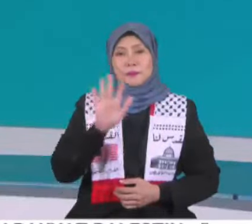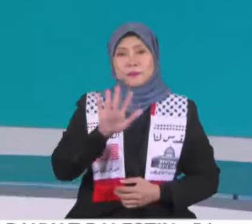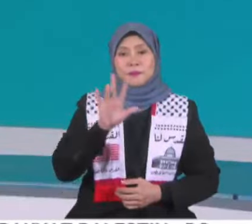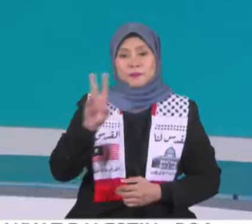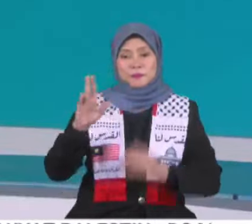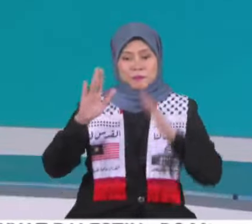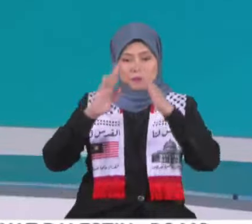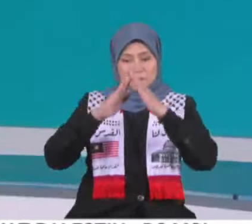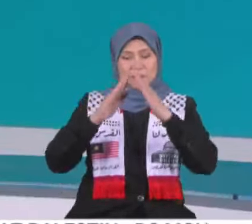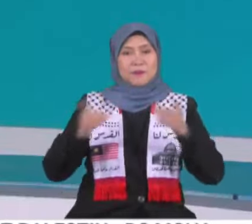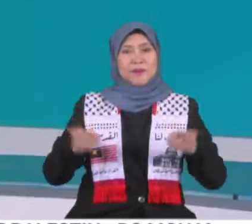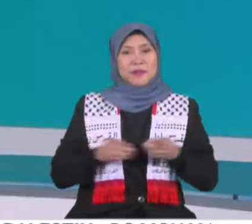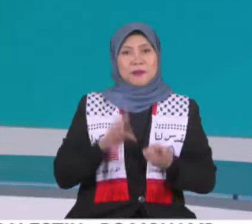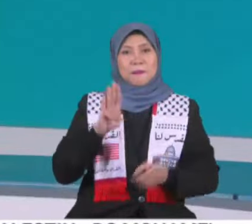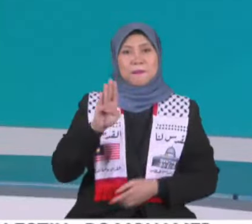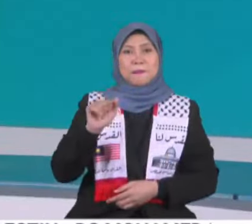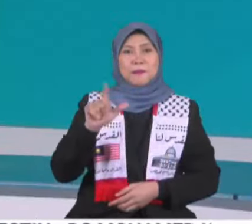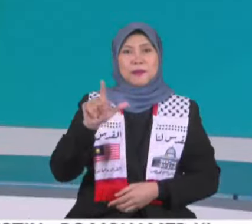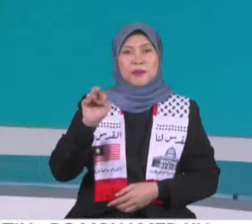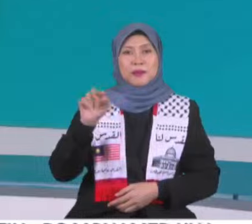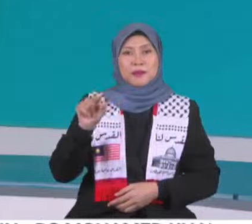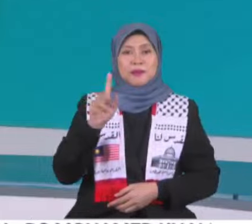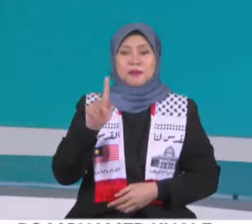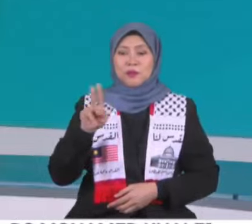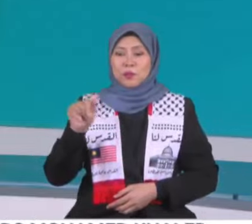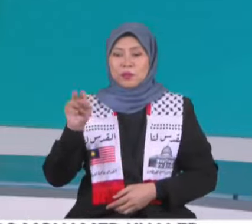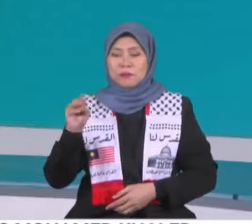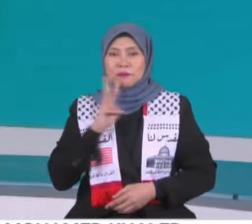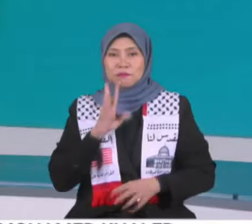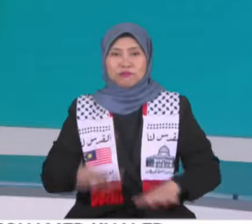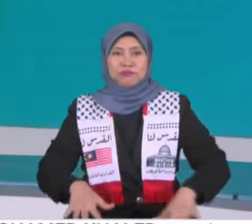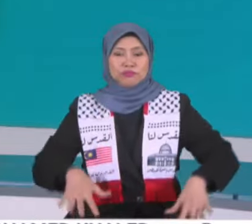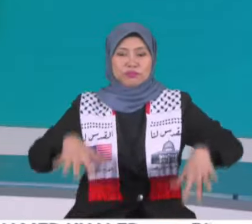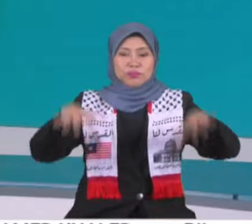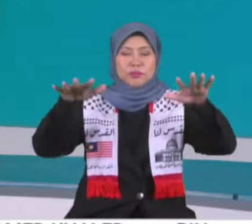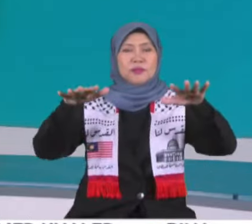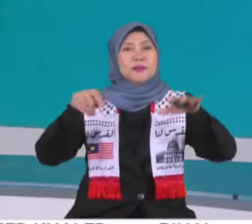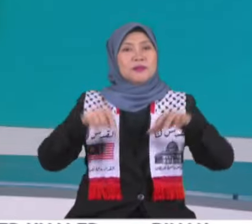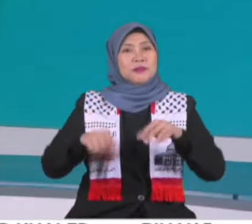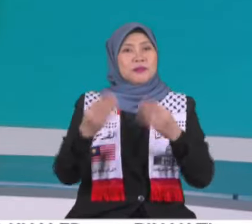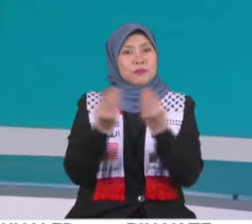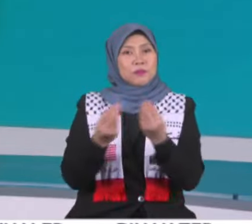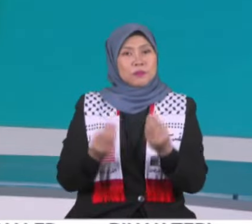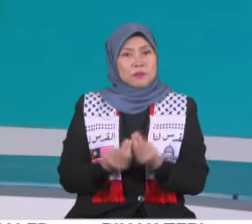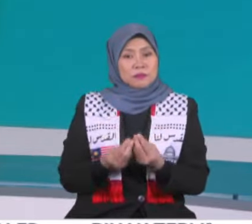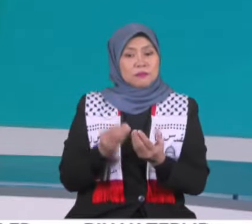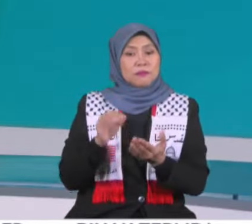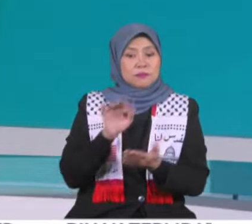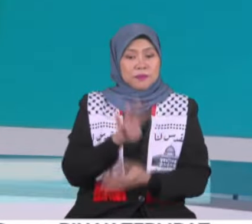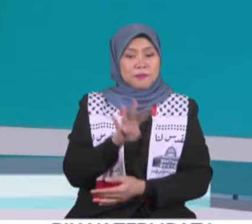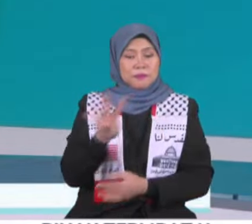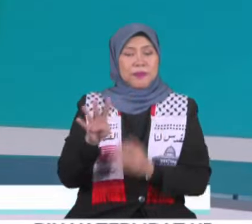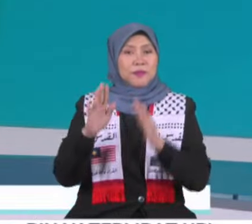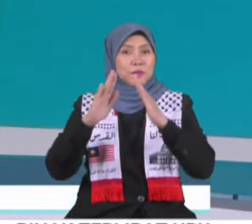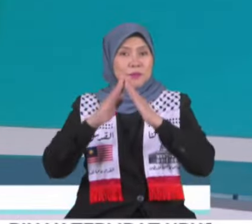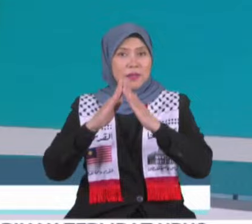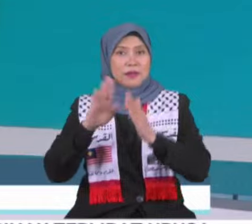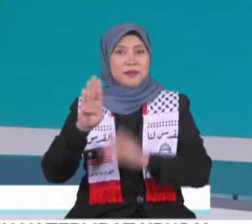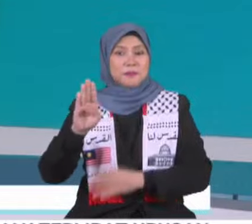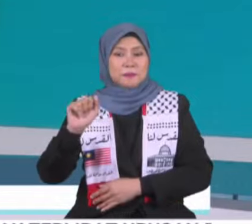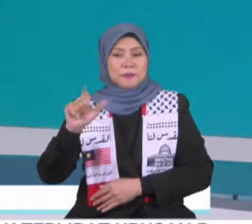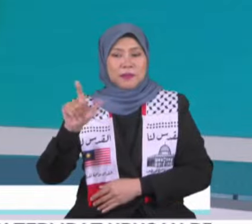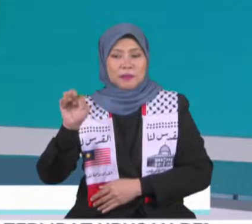57 buah rumah di daerah Baling dan Kulim dilanda banjir kilat. Daripada jumlah itu, 44 rumah di